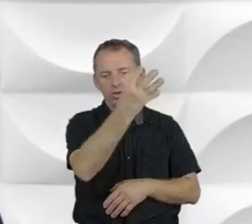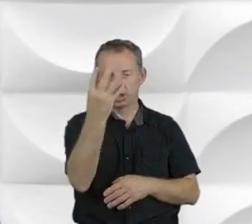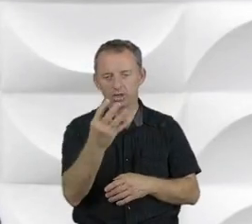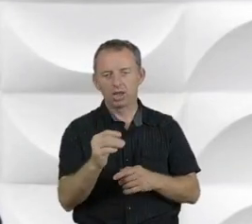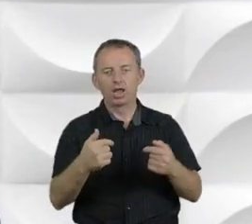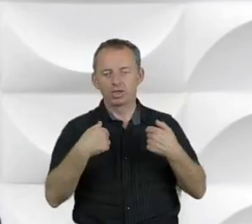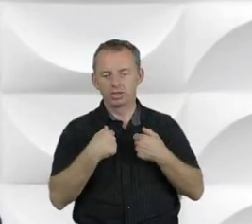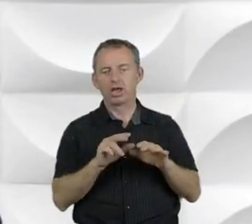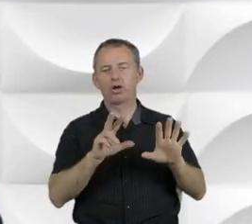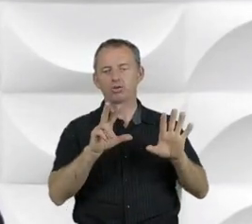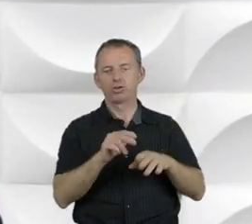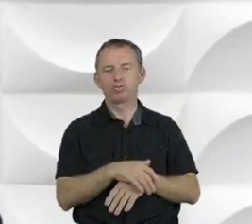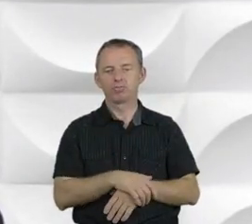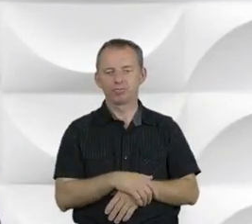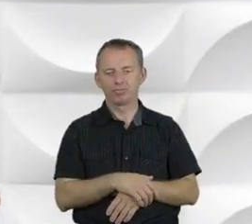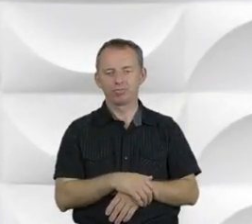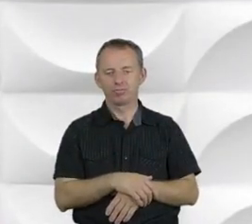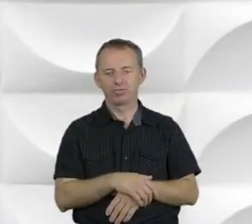8.